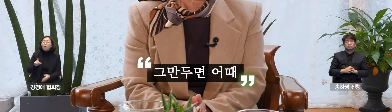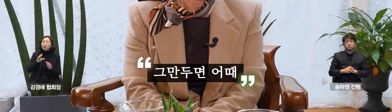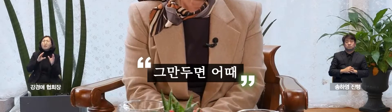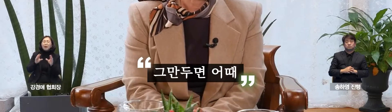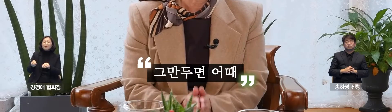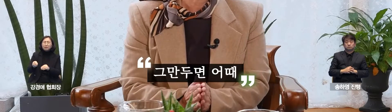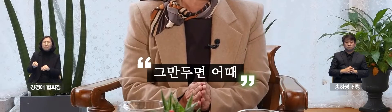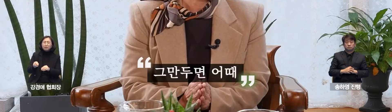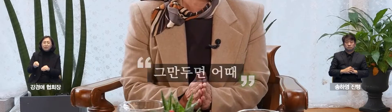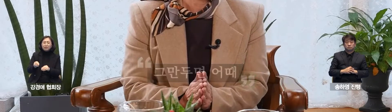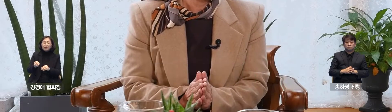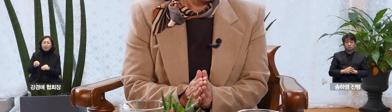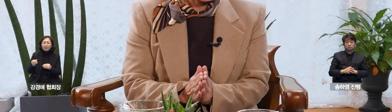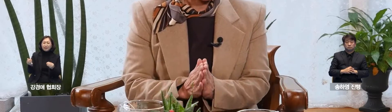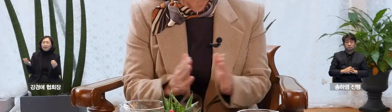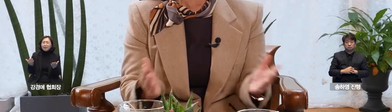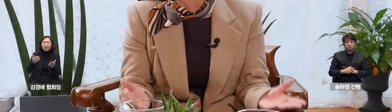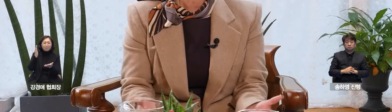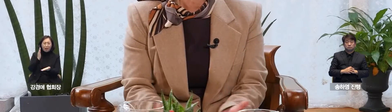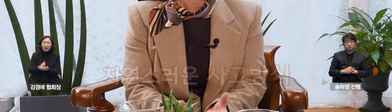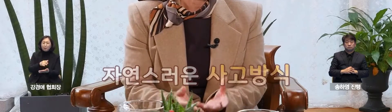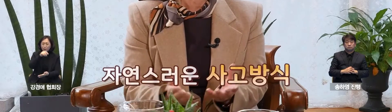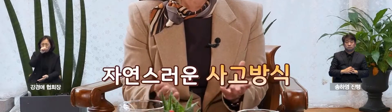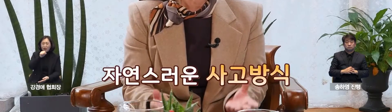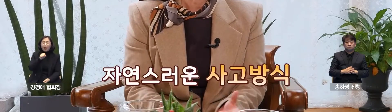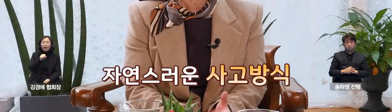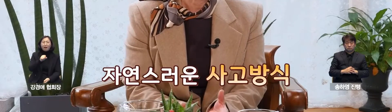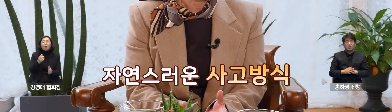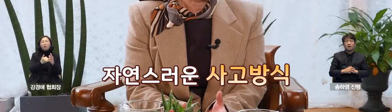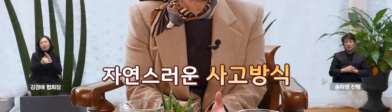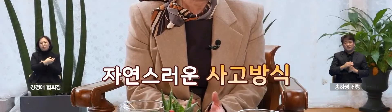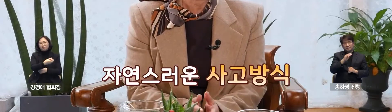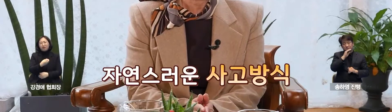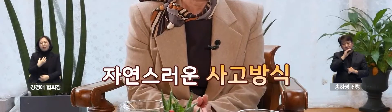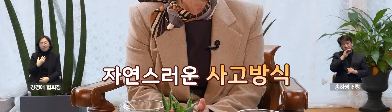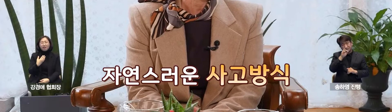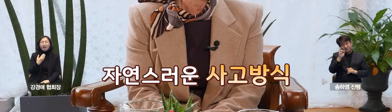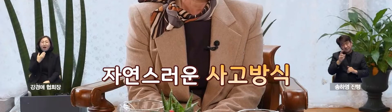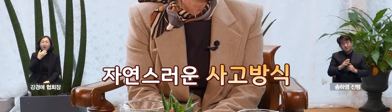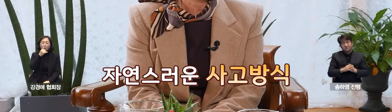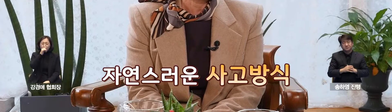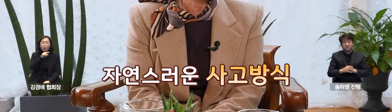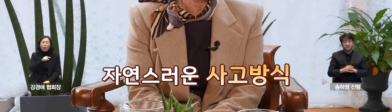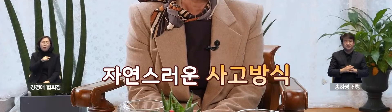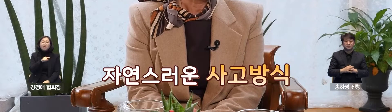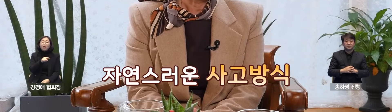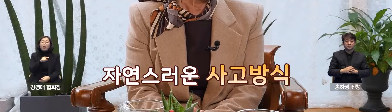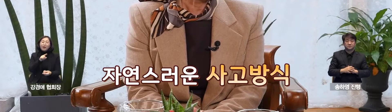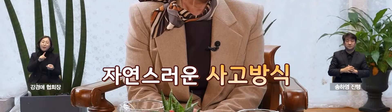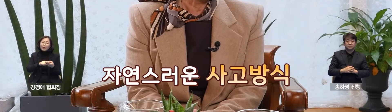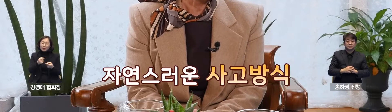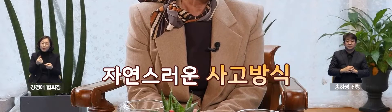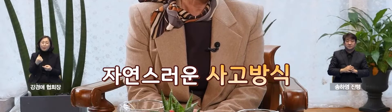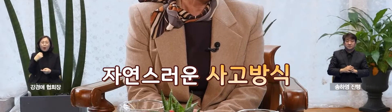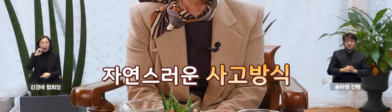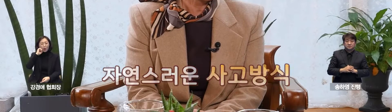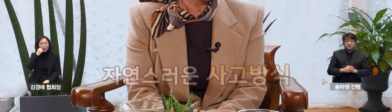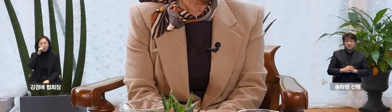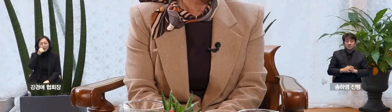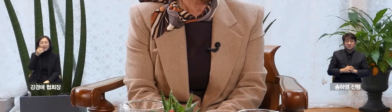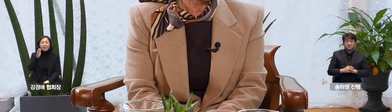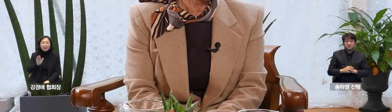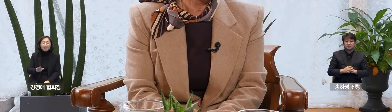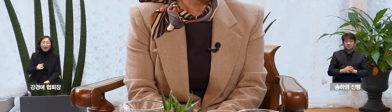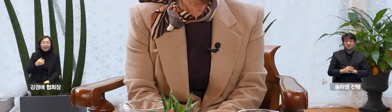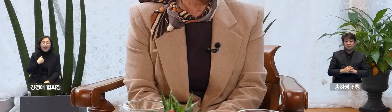이런 사고방식이 은연중에 가족 사이에서도 나오는 그렇겠죠. 그런 것이 어렵지만 지금 실질적으로